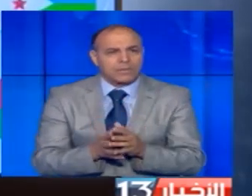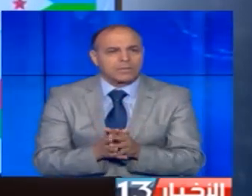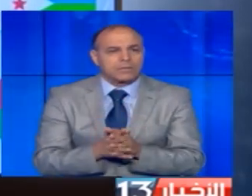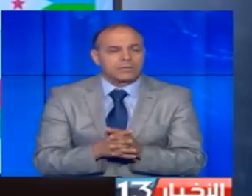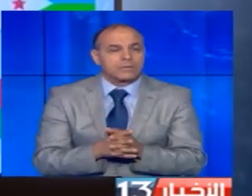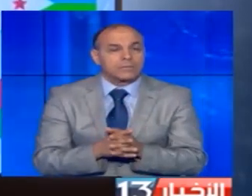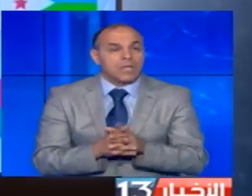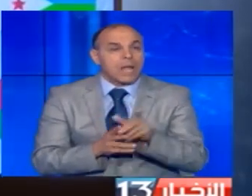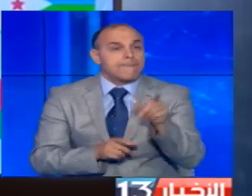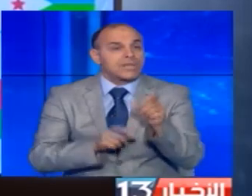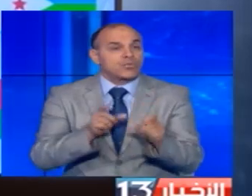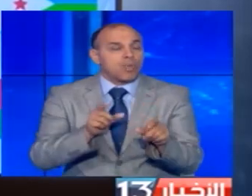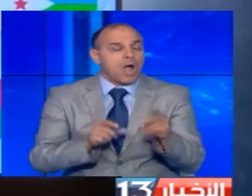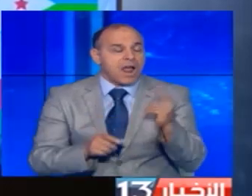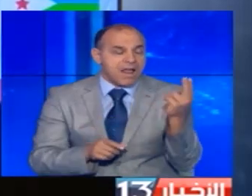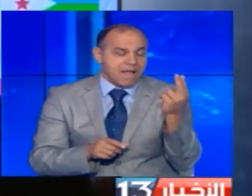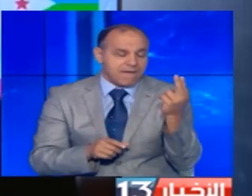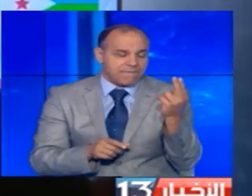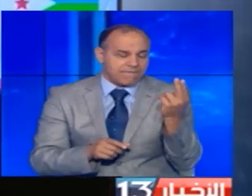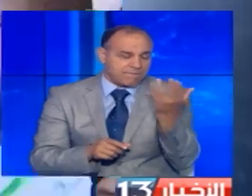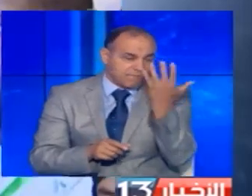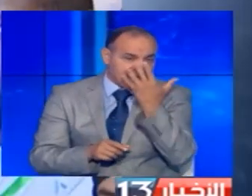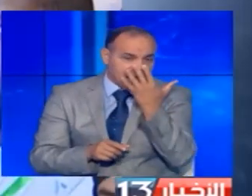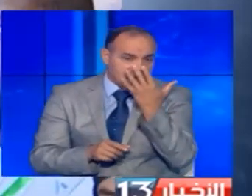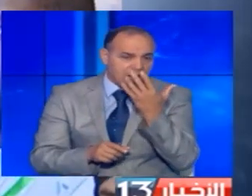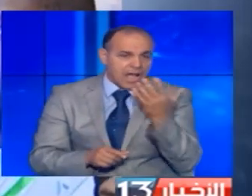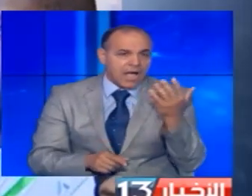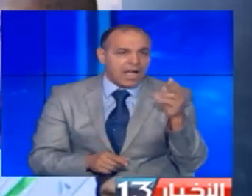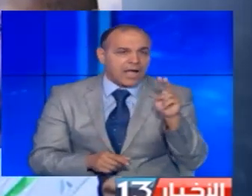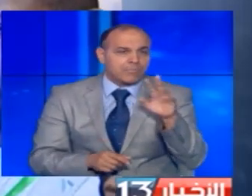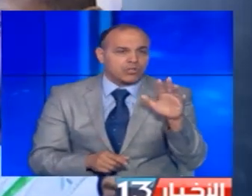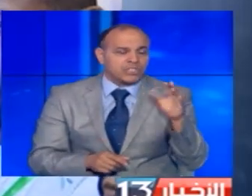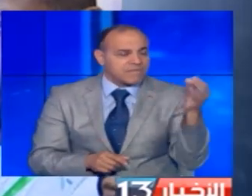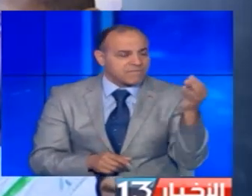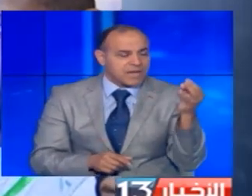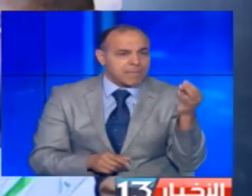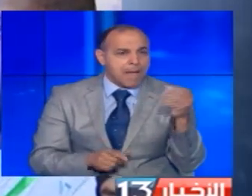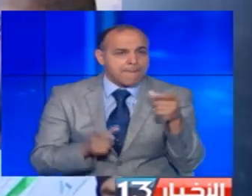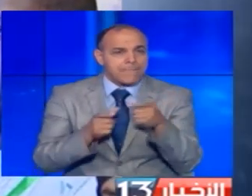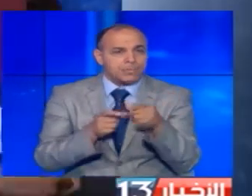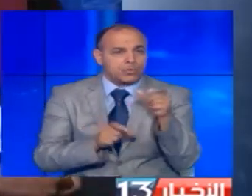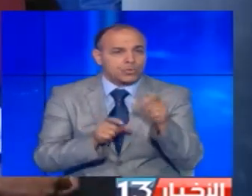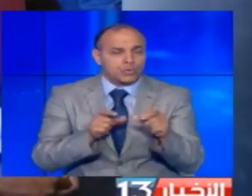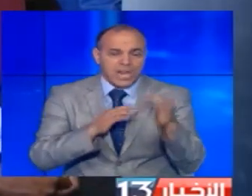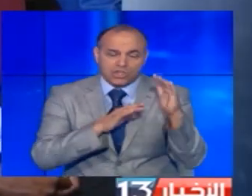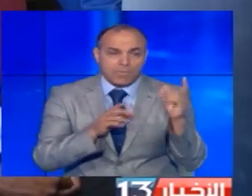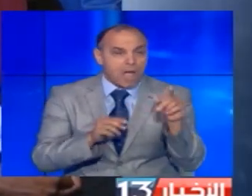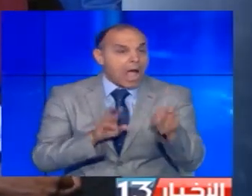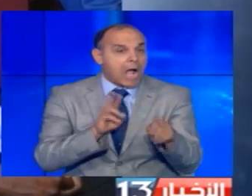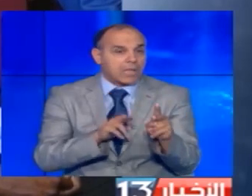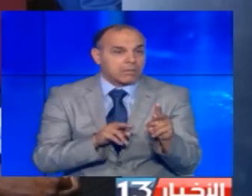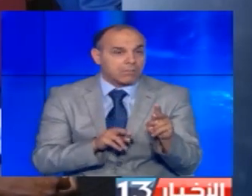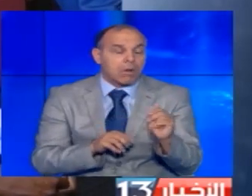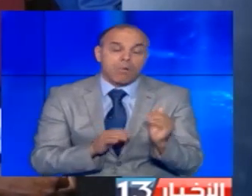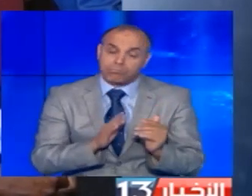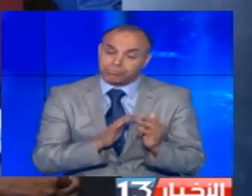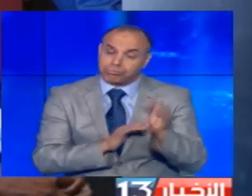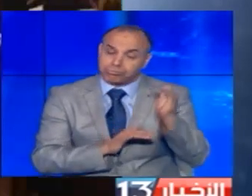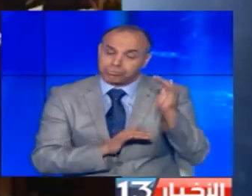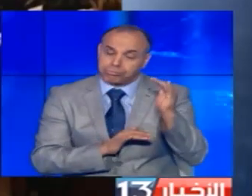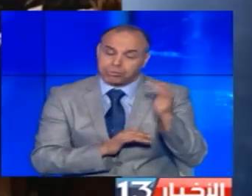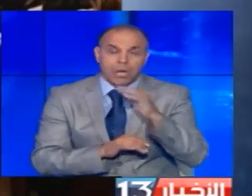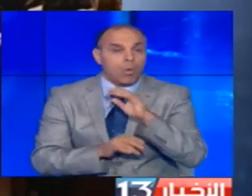ومجموع الطلبه الافريقي في تونس وعشرين بالمائه من مجموع الطلبه الاجانب رقم تسعه السلطات